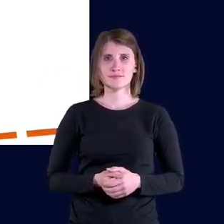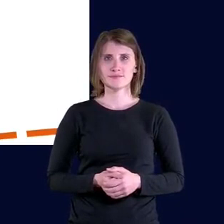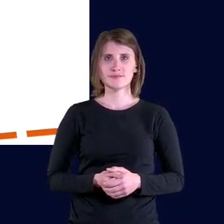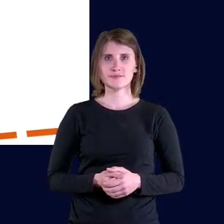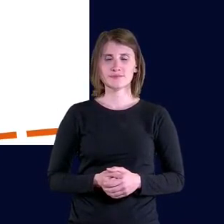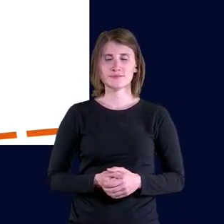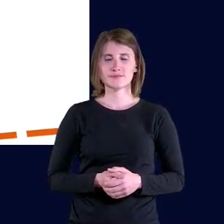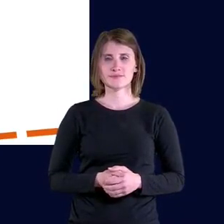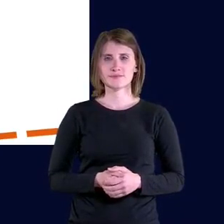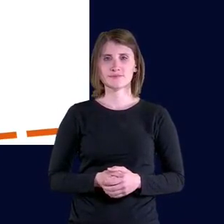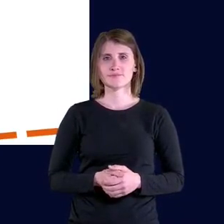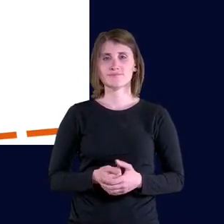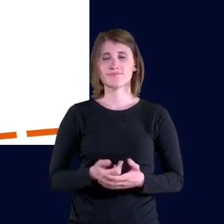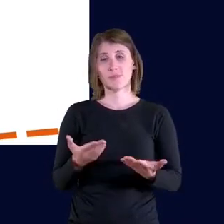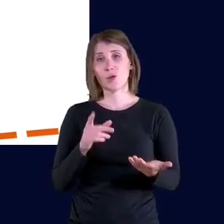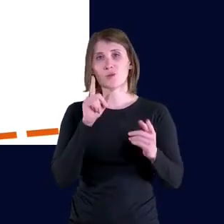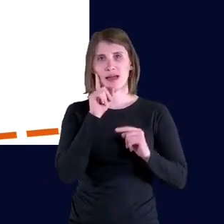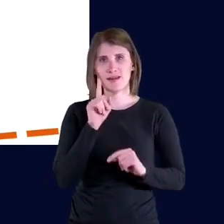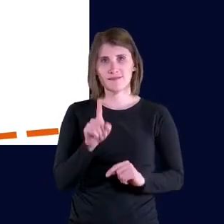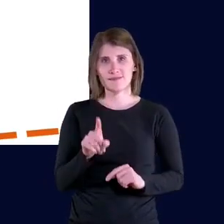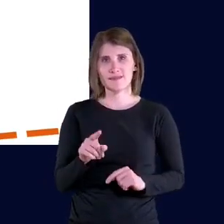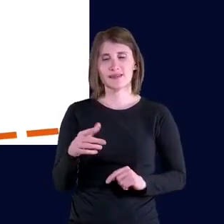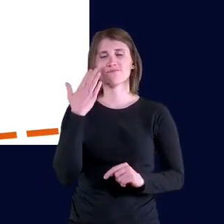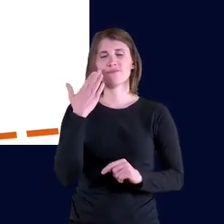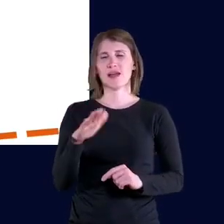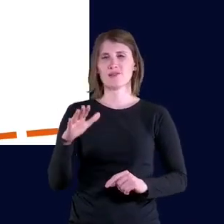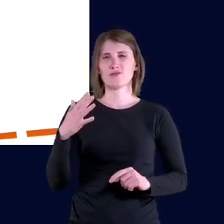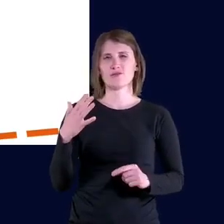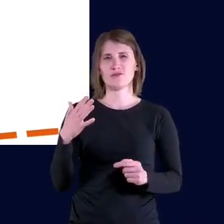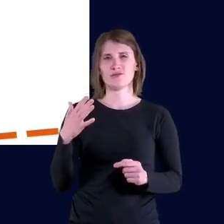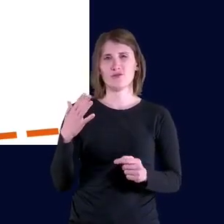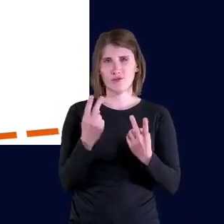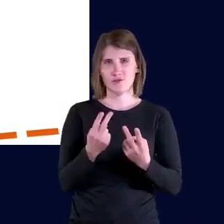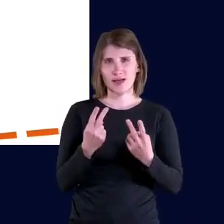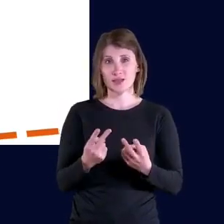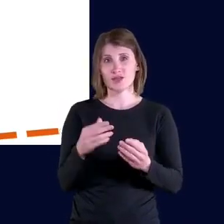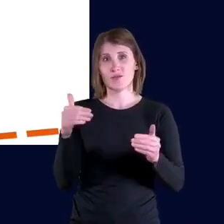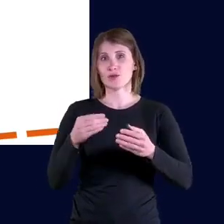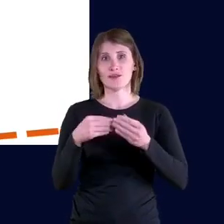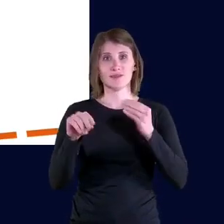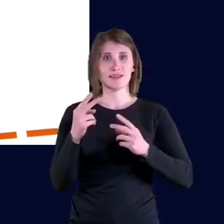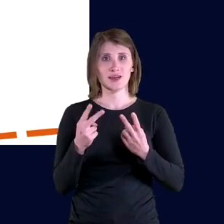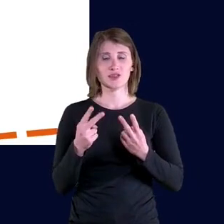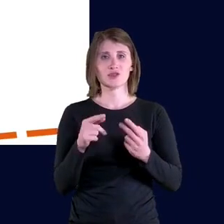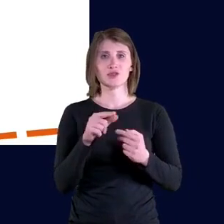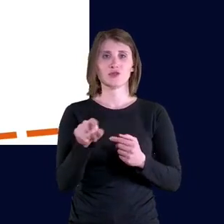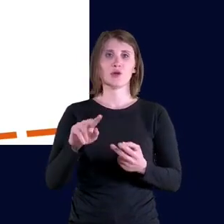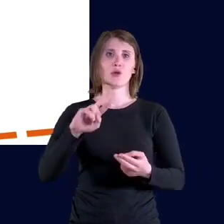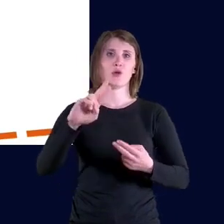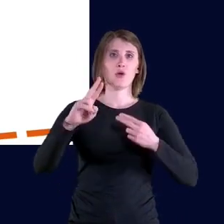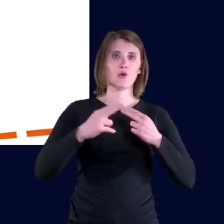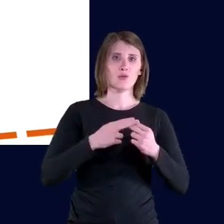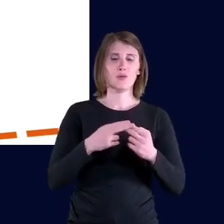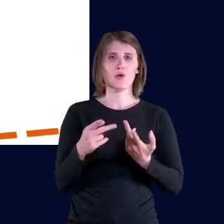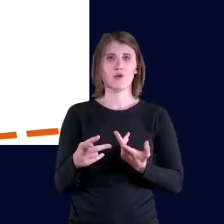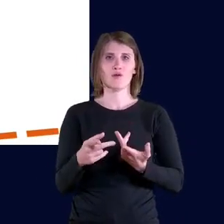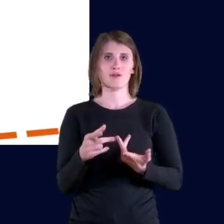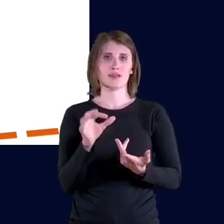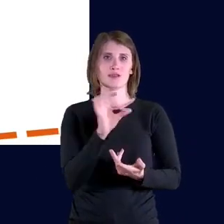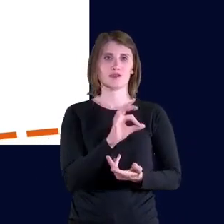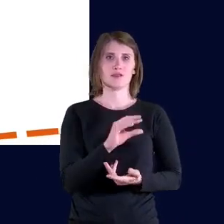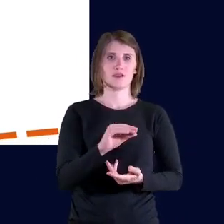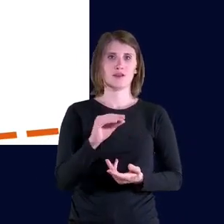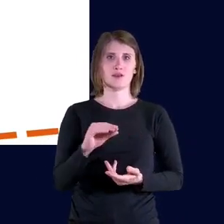Oczywiście arcyważny najważniejsze jest ale ten Feedback czyli opinia zwrotne od